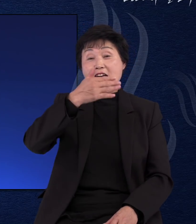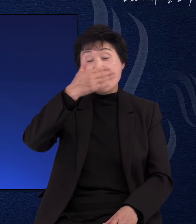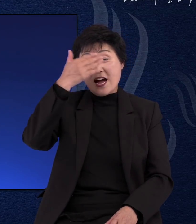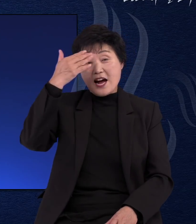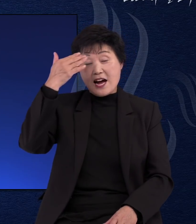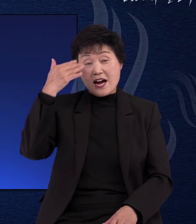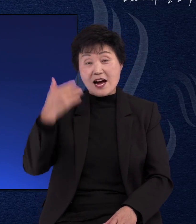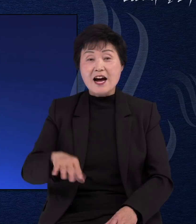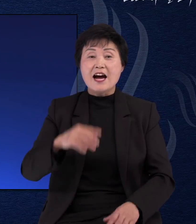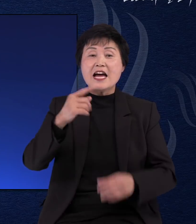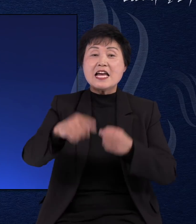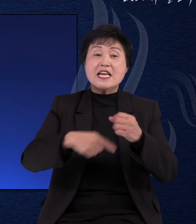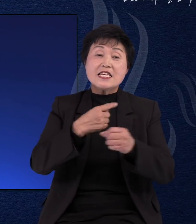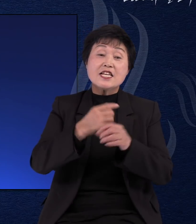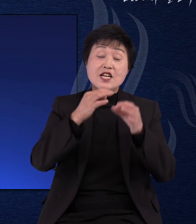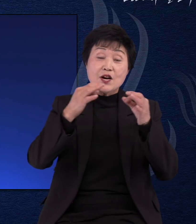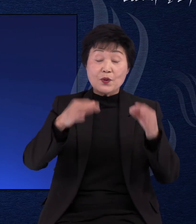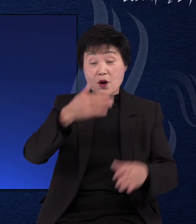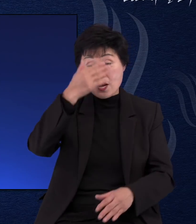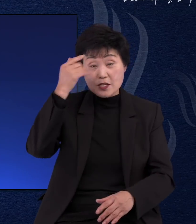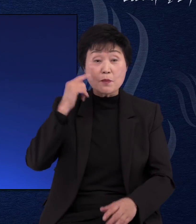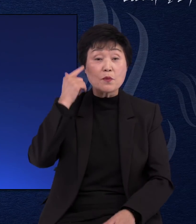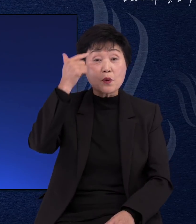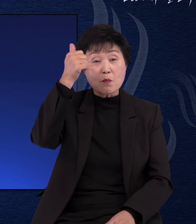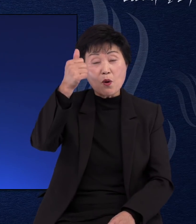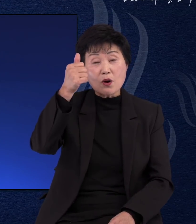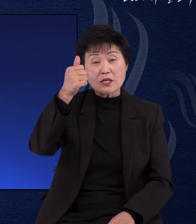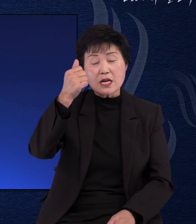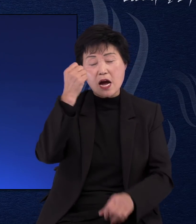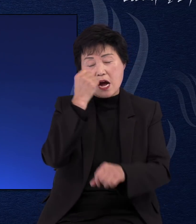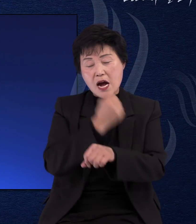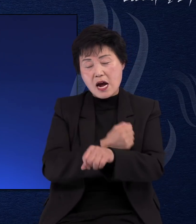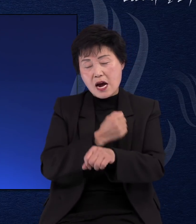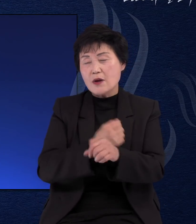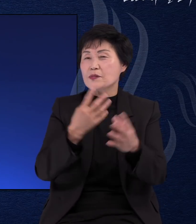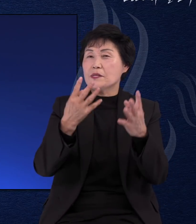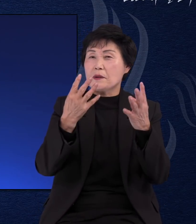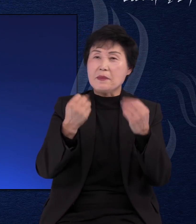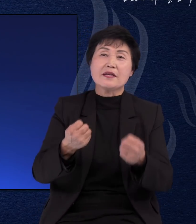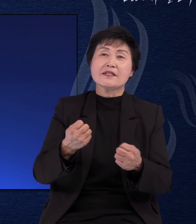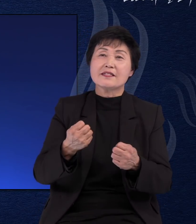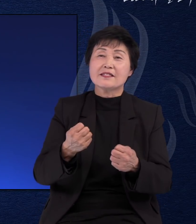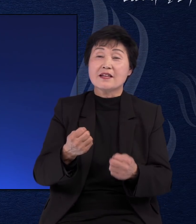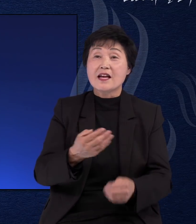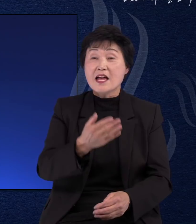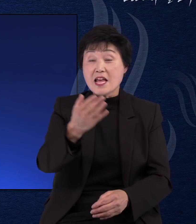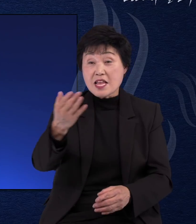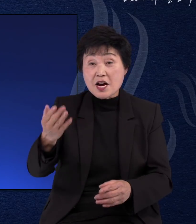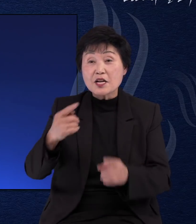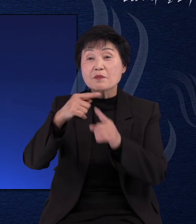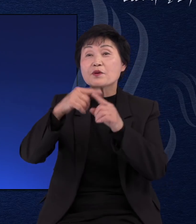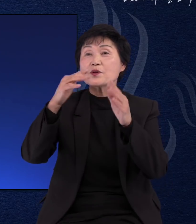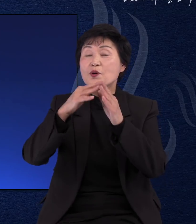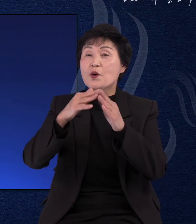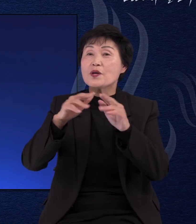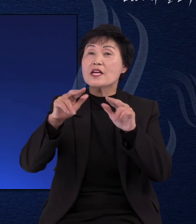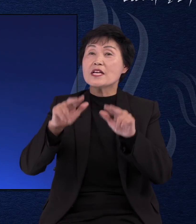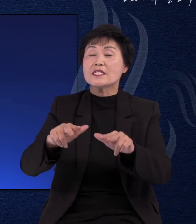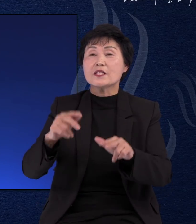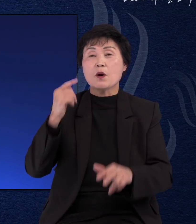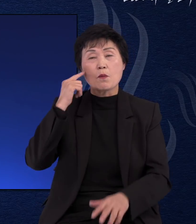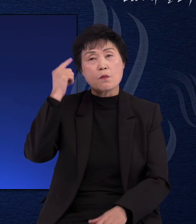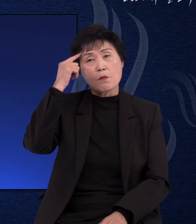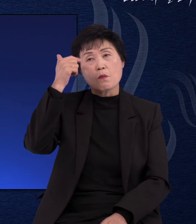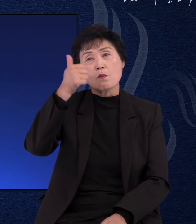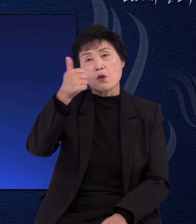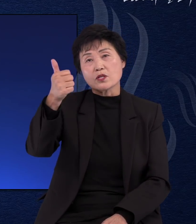때 그 부담감은 이루 말할 수 없습니다. 궁금하신 분들은 해보시기 바랍니다. 여러분 교회 지금 목사님들 얼마나 무거운 짐을 지고 있는지